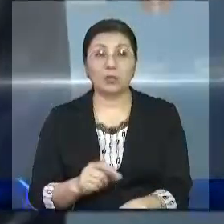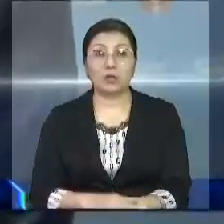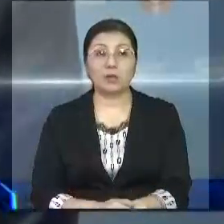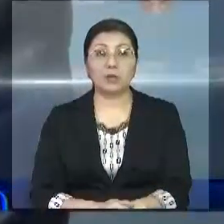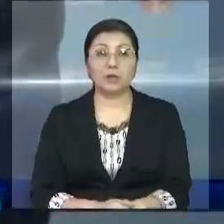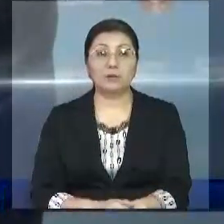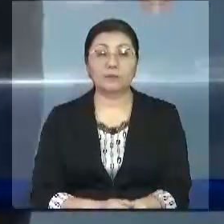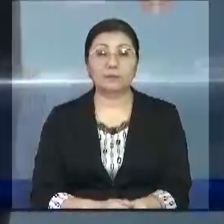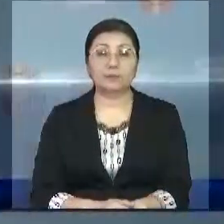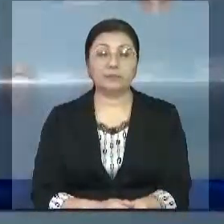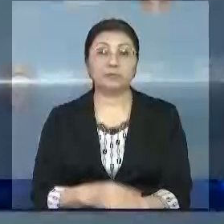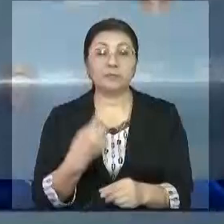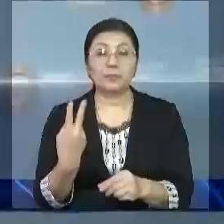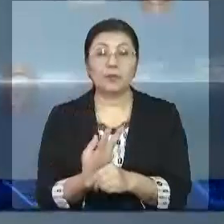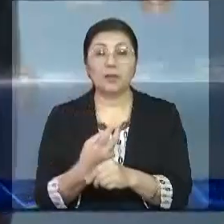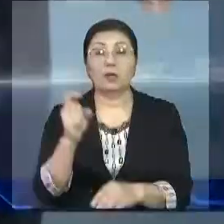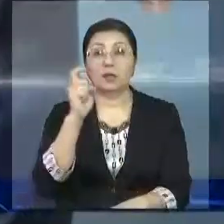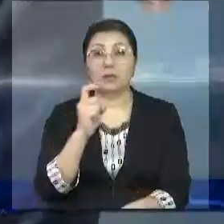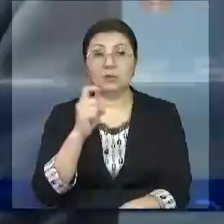собственнигіне, жаңағы мүлкінің екінші иесіне